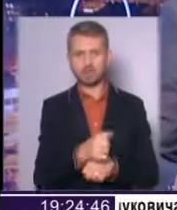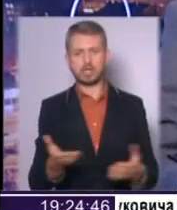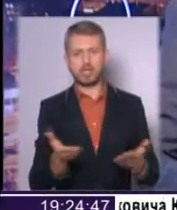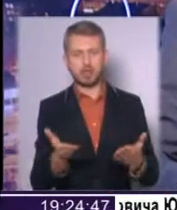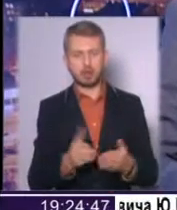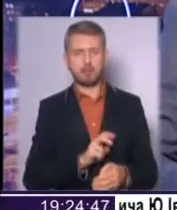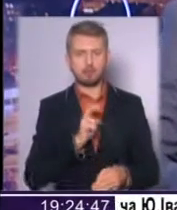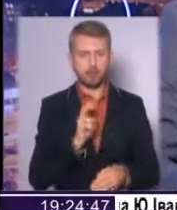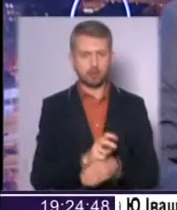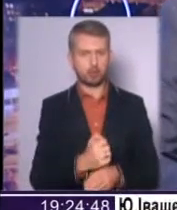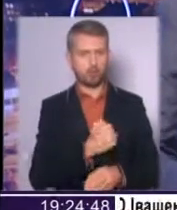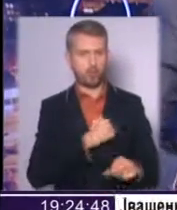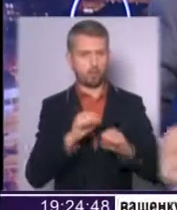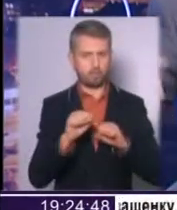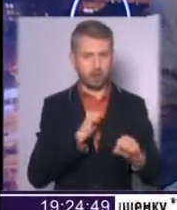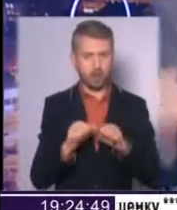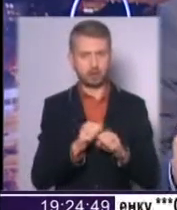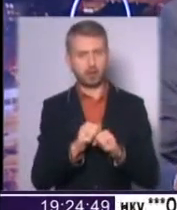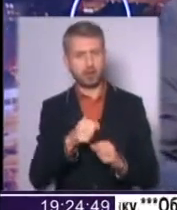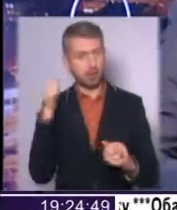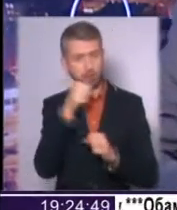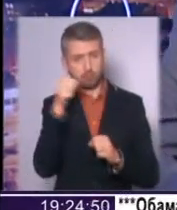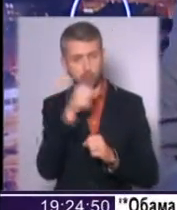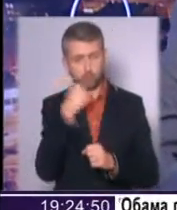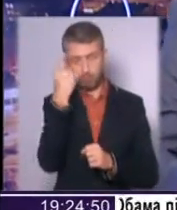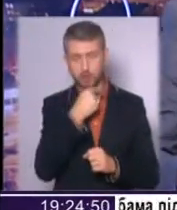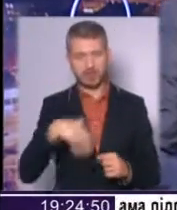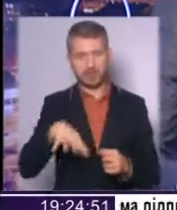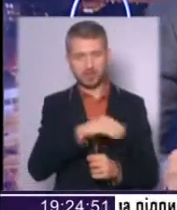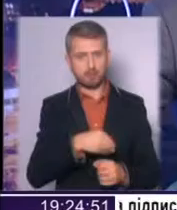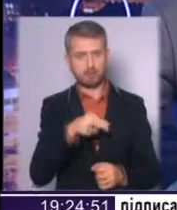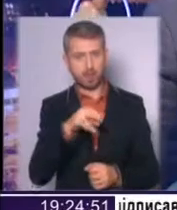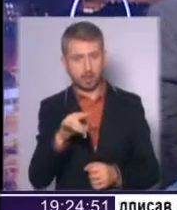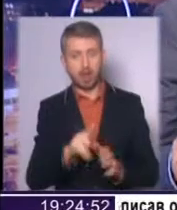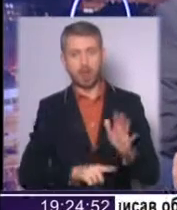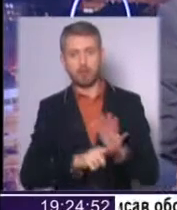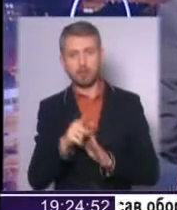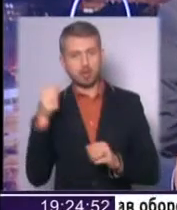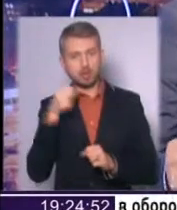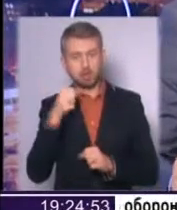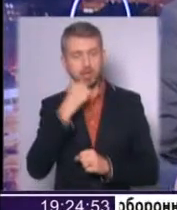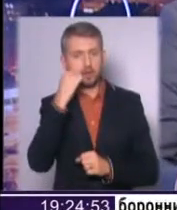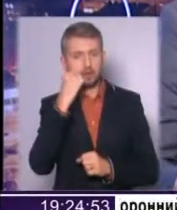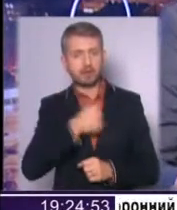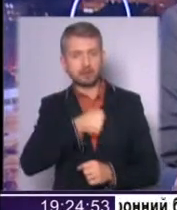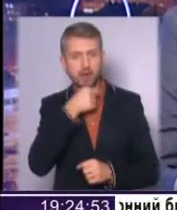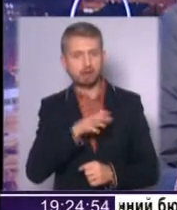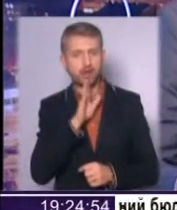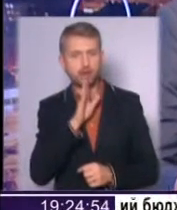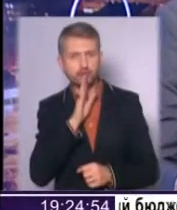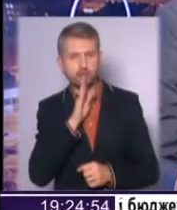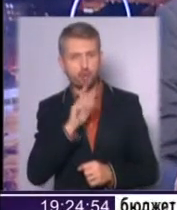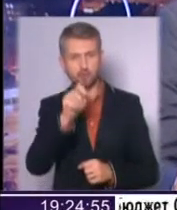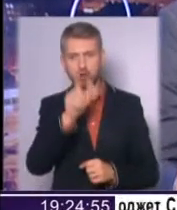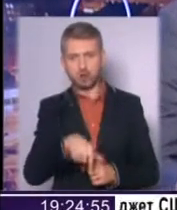виживуть і так далі. Тобто, в принципі, вони це все пропускають так крізь пальці. І то, можливо, через